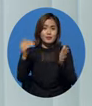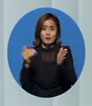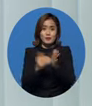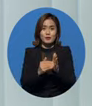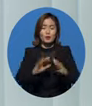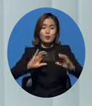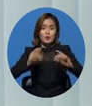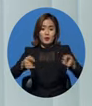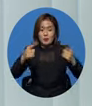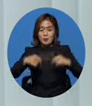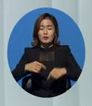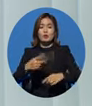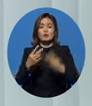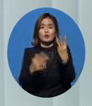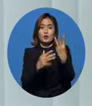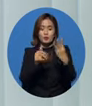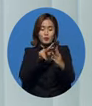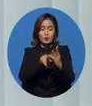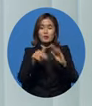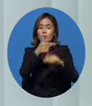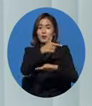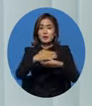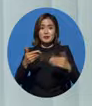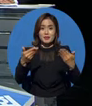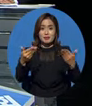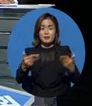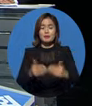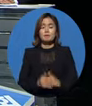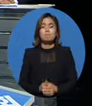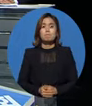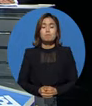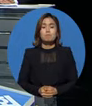열띤 토론에 임해 주신 세 번이고 모두 고맙습니다